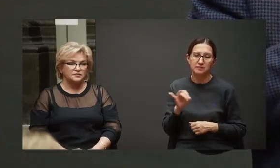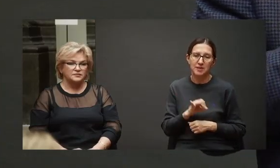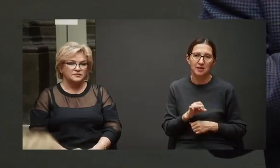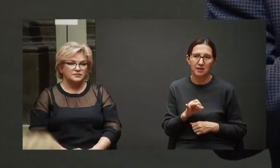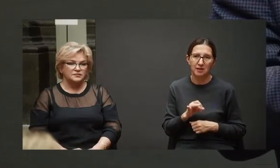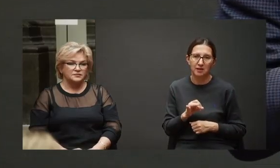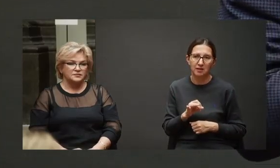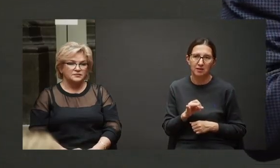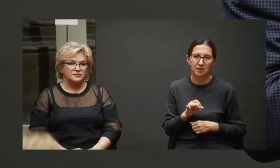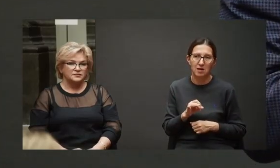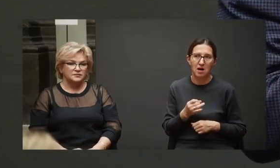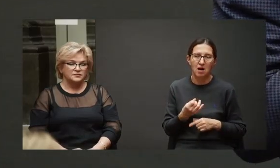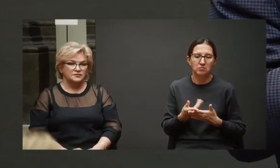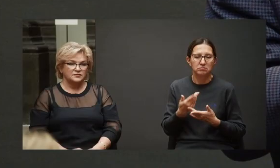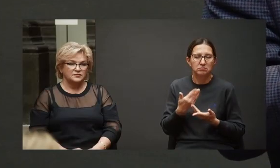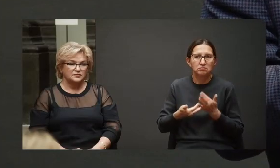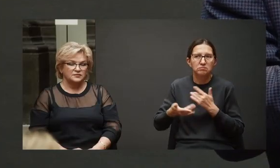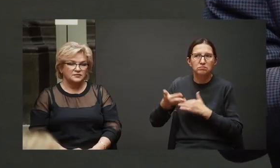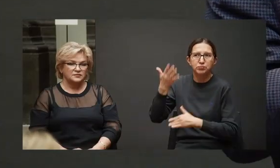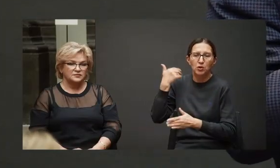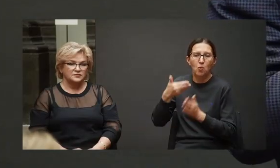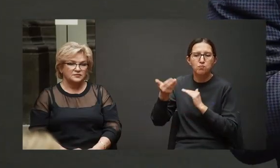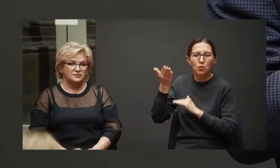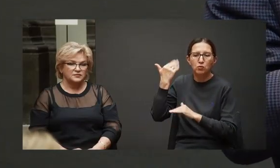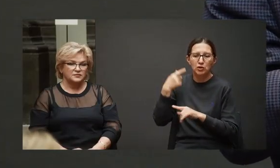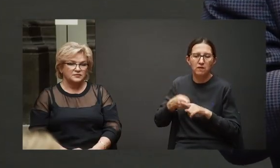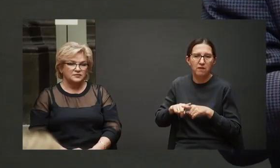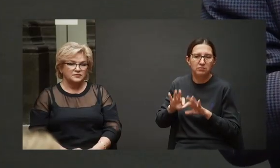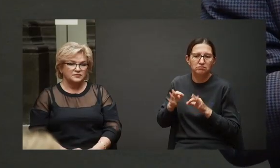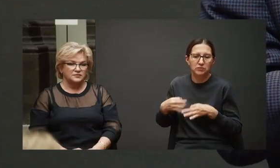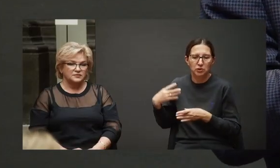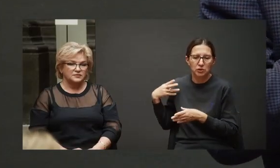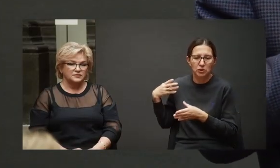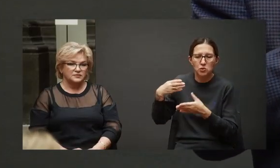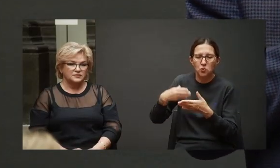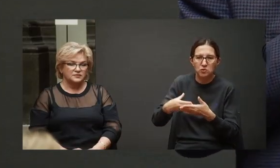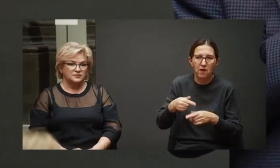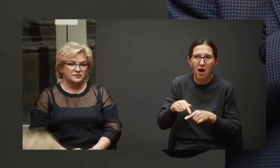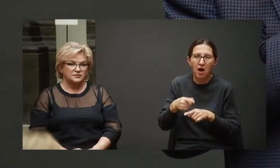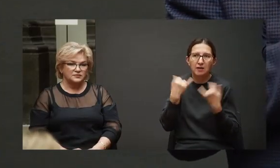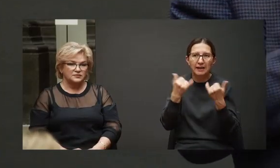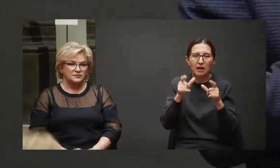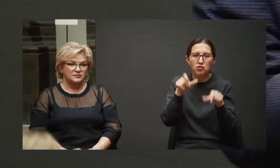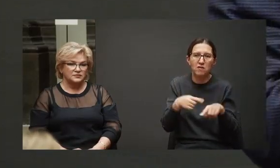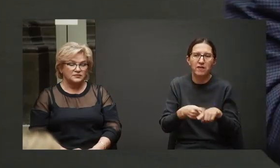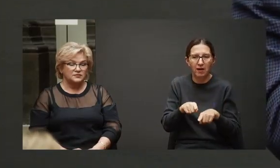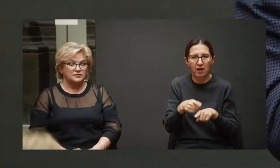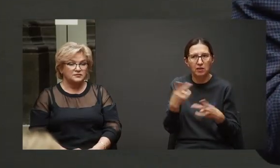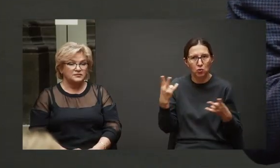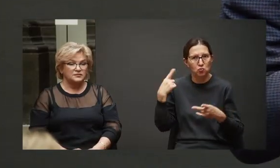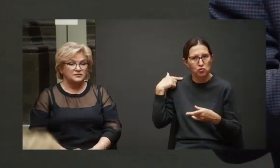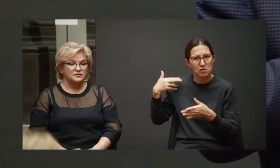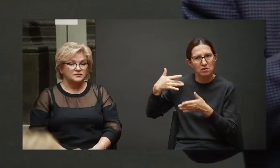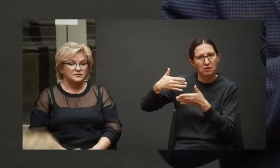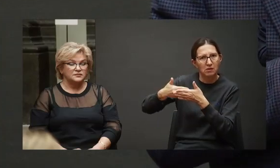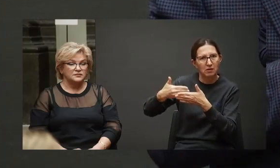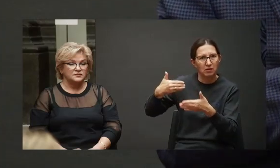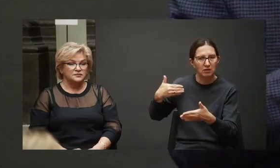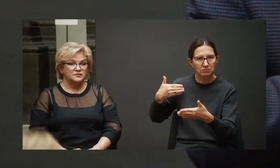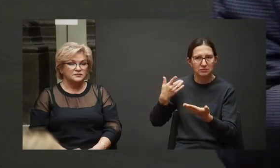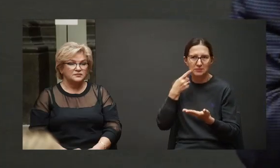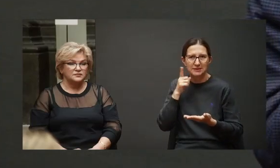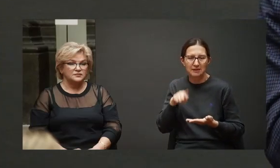художественного багажа прошлого. Что этот багаж для него в современных условиях? Есть ли